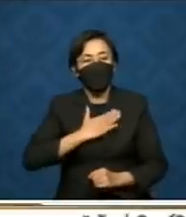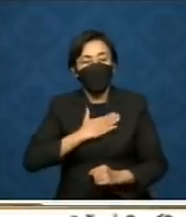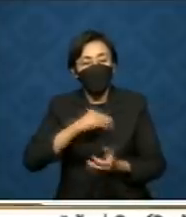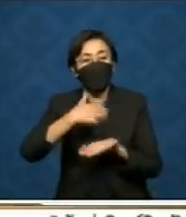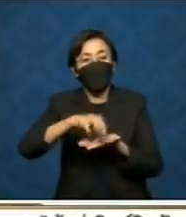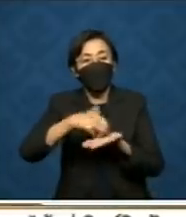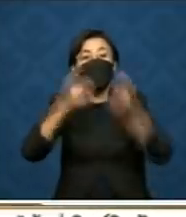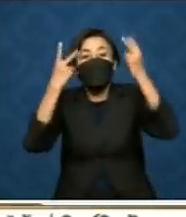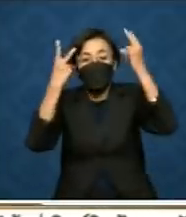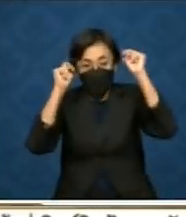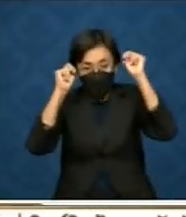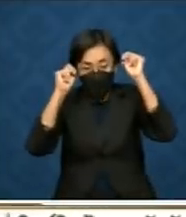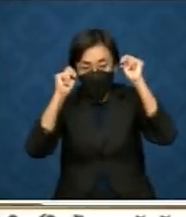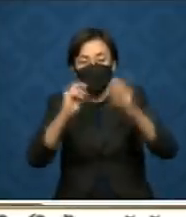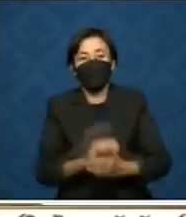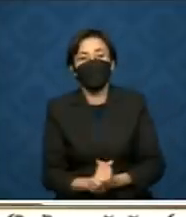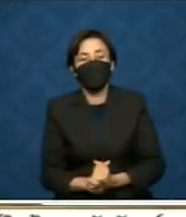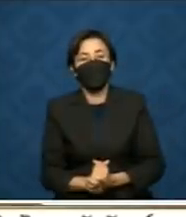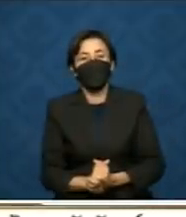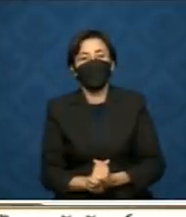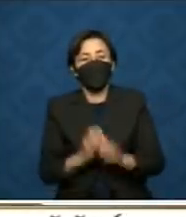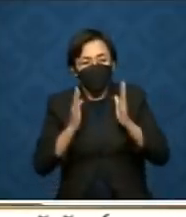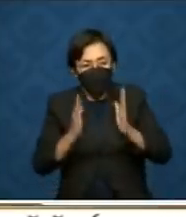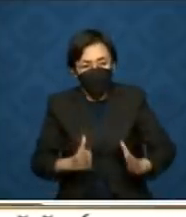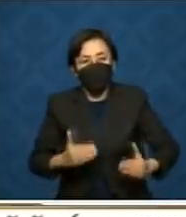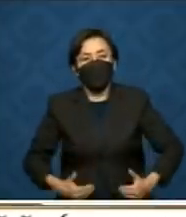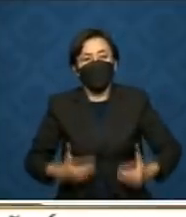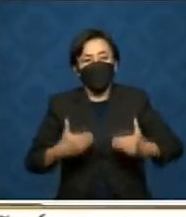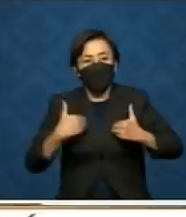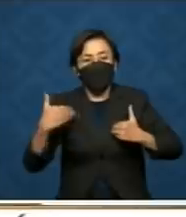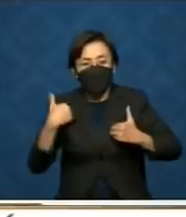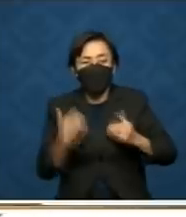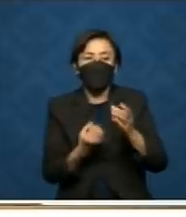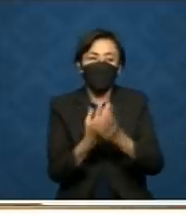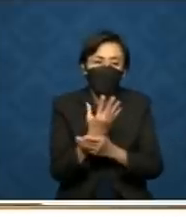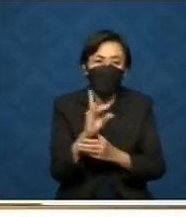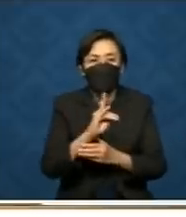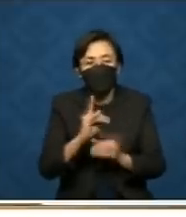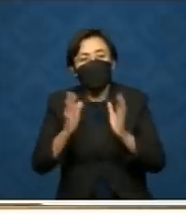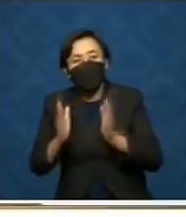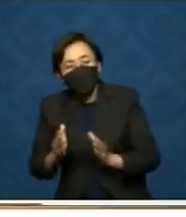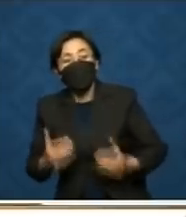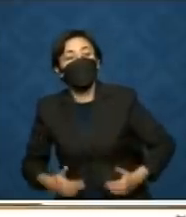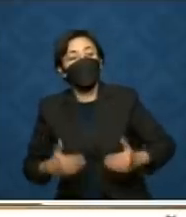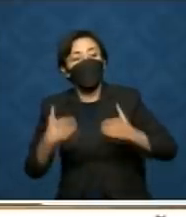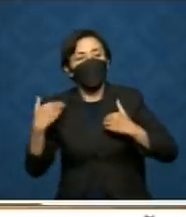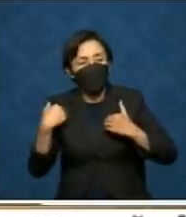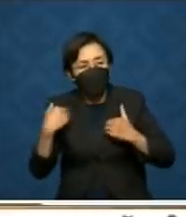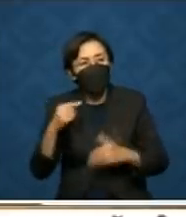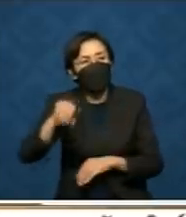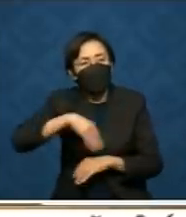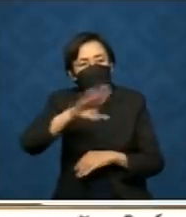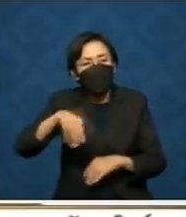เรียนท่านนายกว่าความเป็นมนุษย์ความเป็นสิ่งมีชีวิตหนึ่งจะวัชพืชกษัตริย์นะถ้านั่งดูแล้วพี่จะนะสัตว์จะทำให้ทองแท้